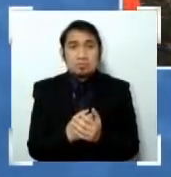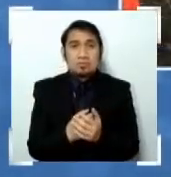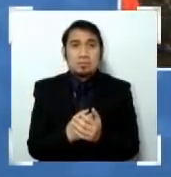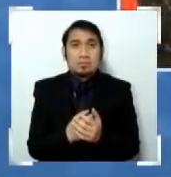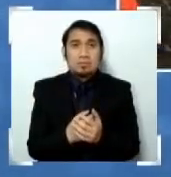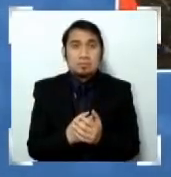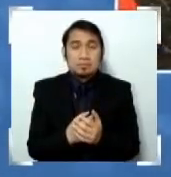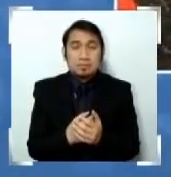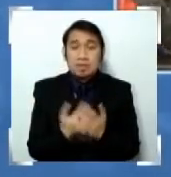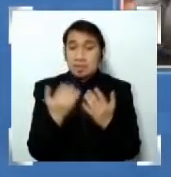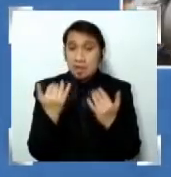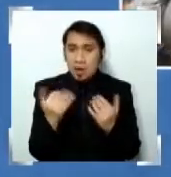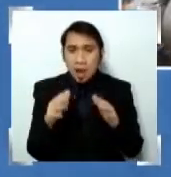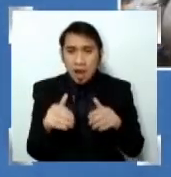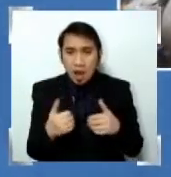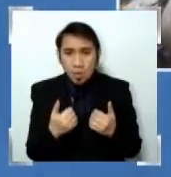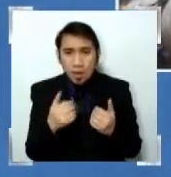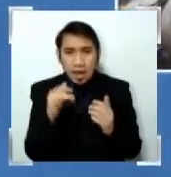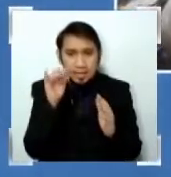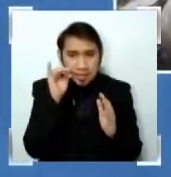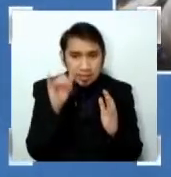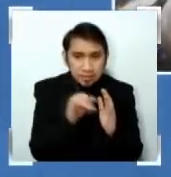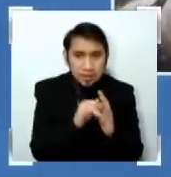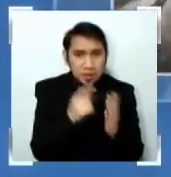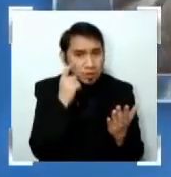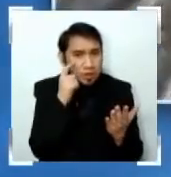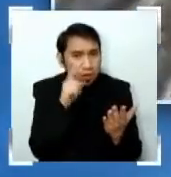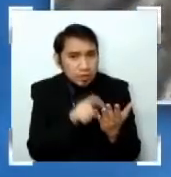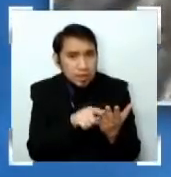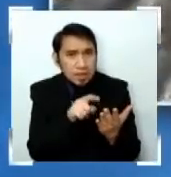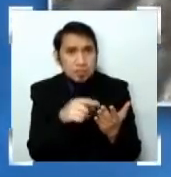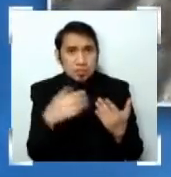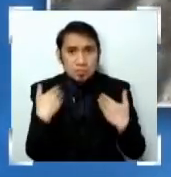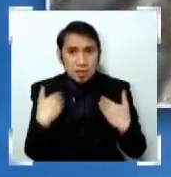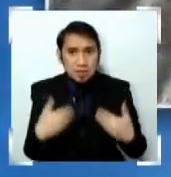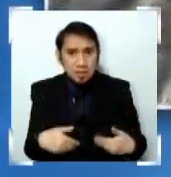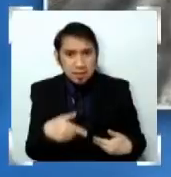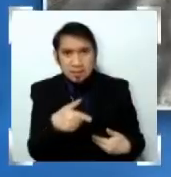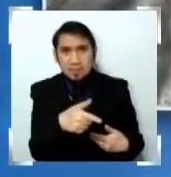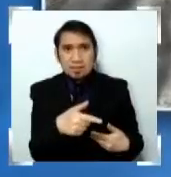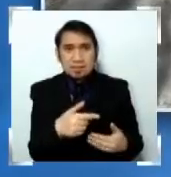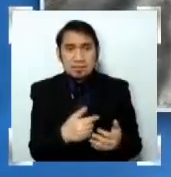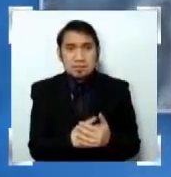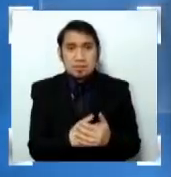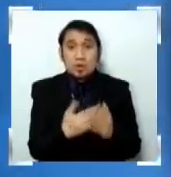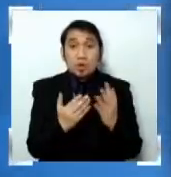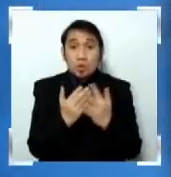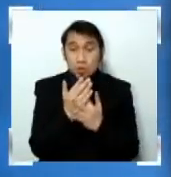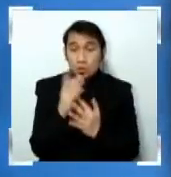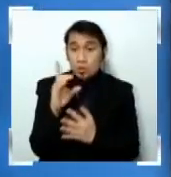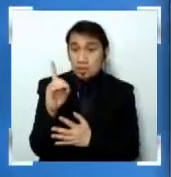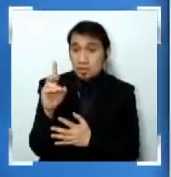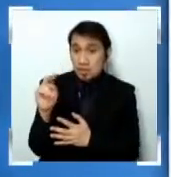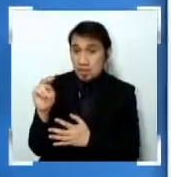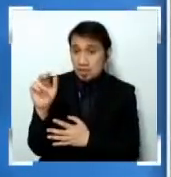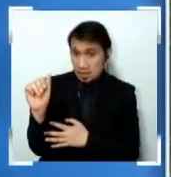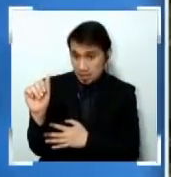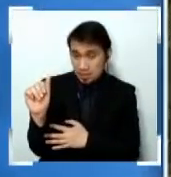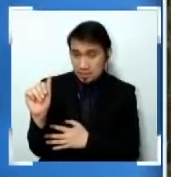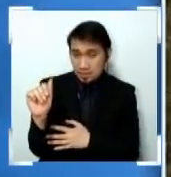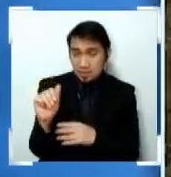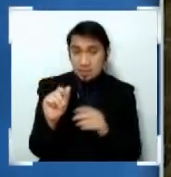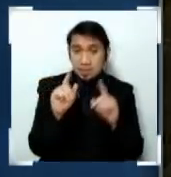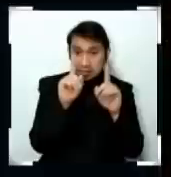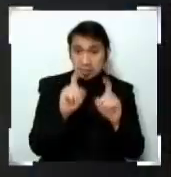natin ma-identify yung beyond recognition na ng mga cadavers ay through DNA testing. Opo. At saka yung